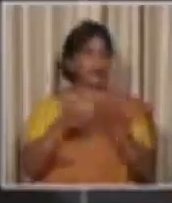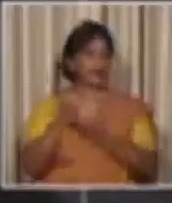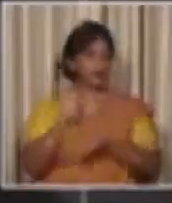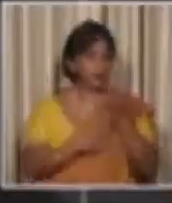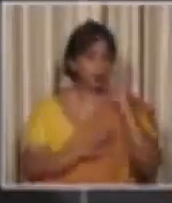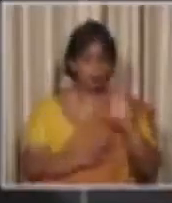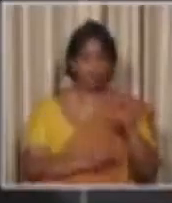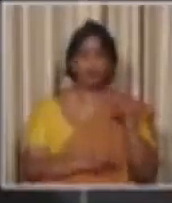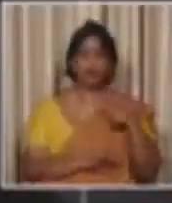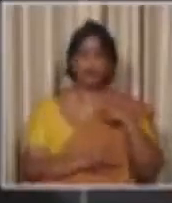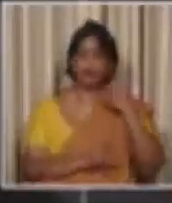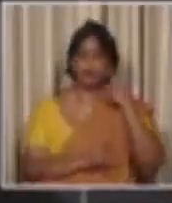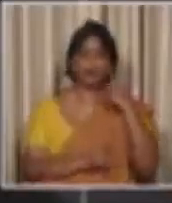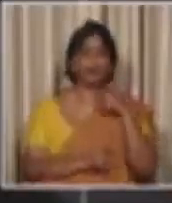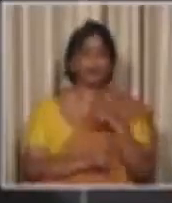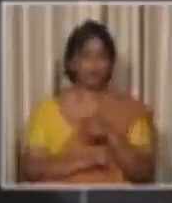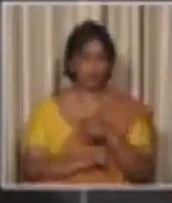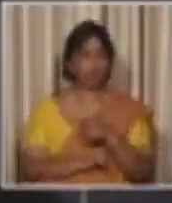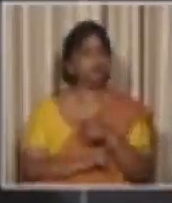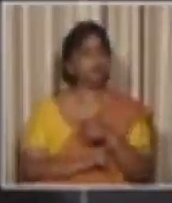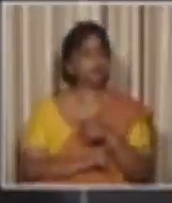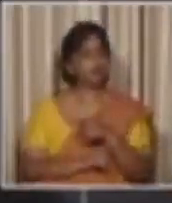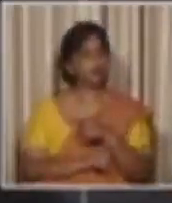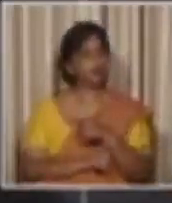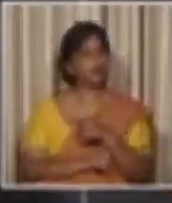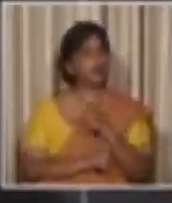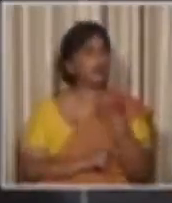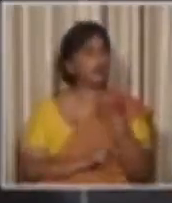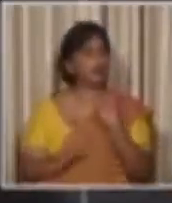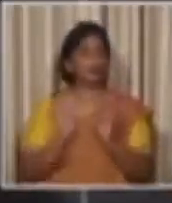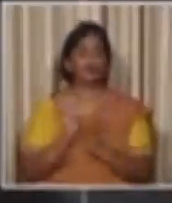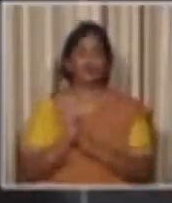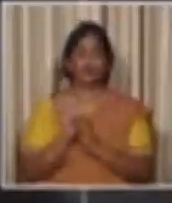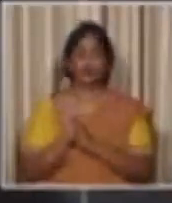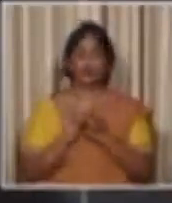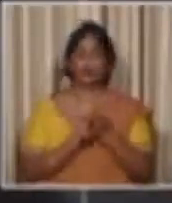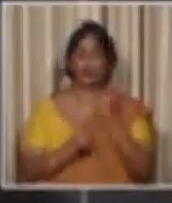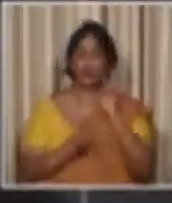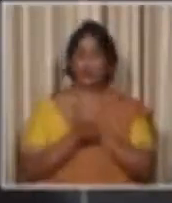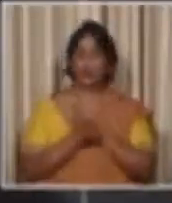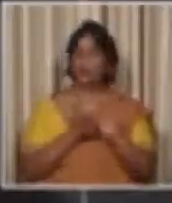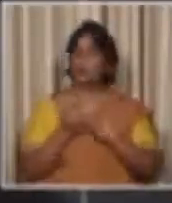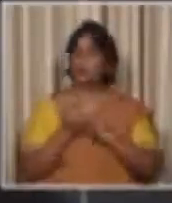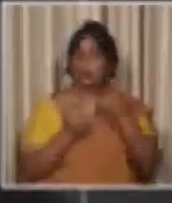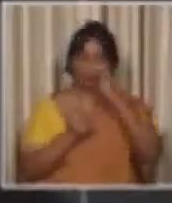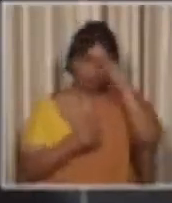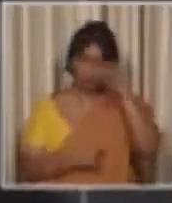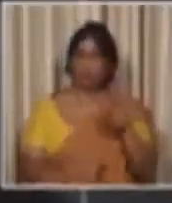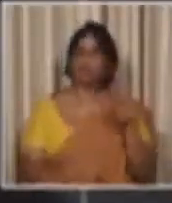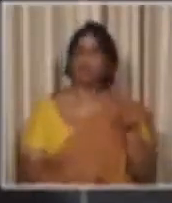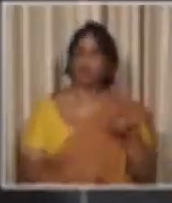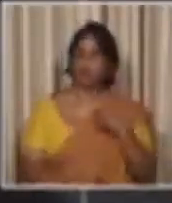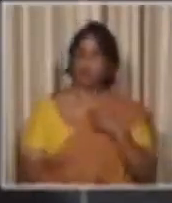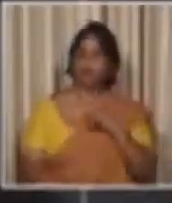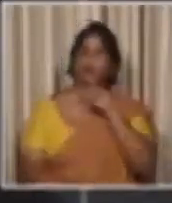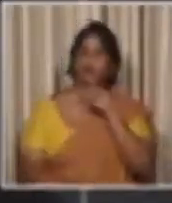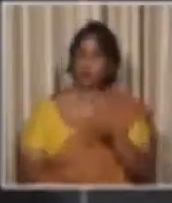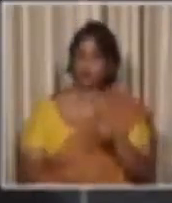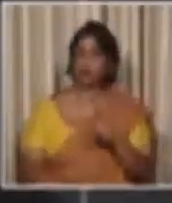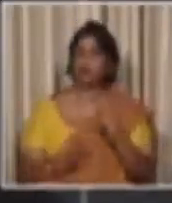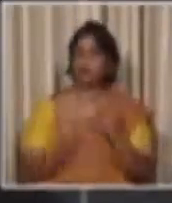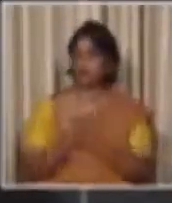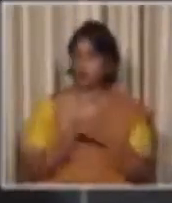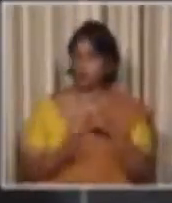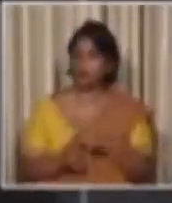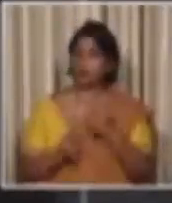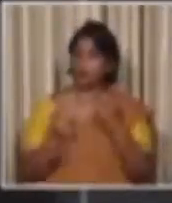වෙන්නද දන්නේ නැහැ. ඒ නිසා මේක මුදල්කාරක සභාවේ සභාපති හර්ෂදි සිල්වා මැතිතුමාට මම ඉල්ලීමක් කරන මේ සභාවෙන්